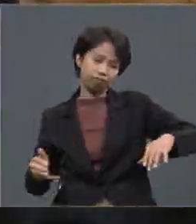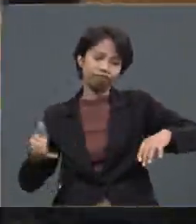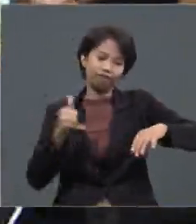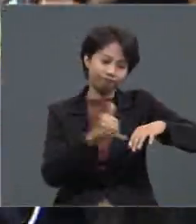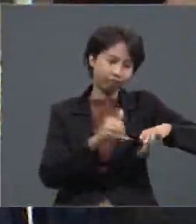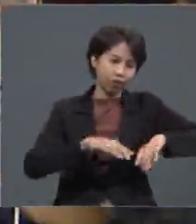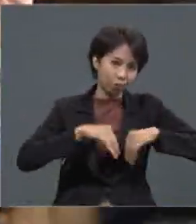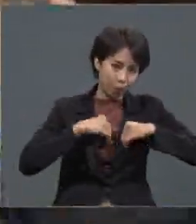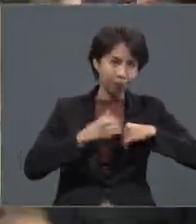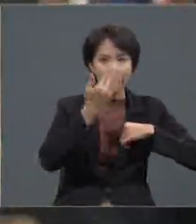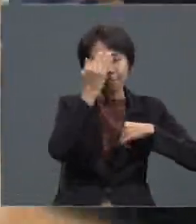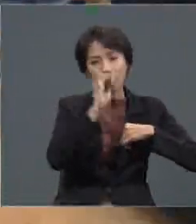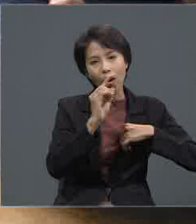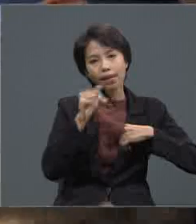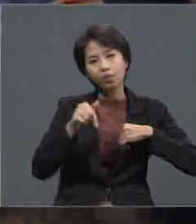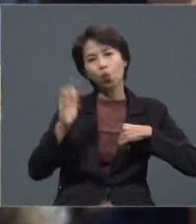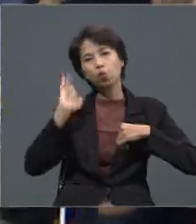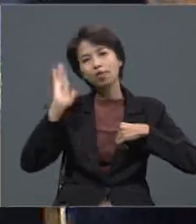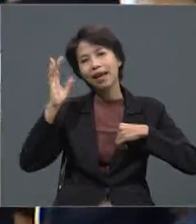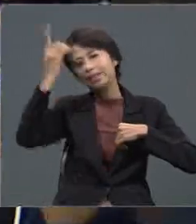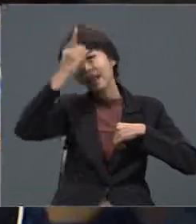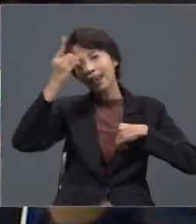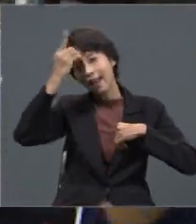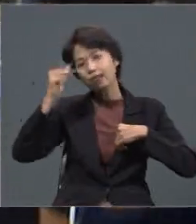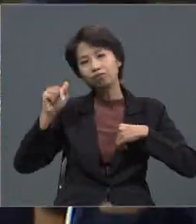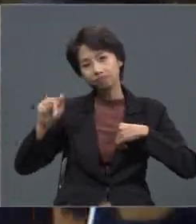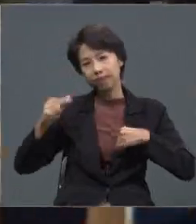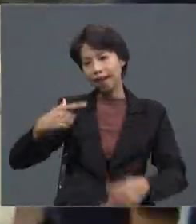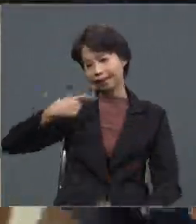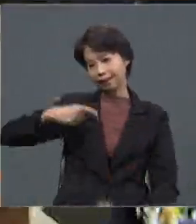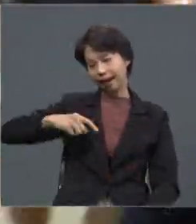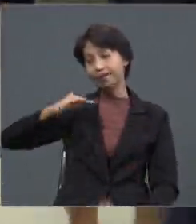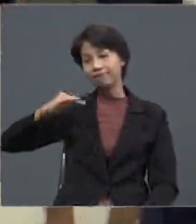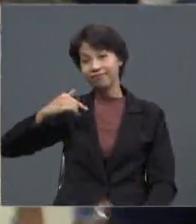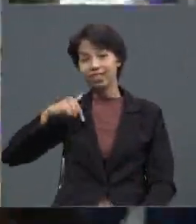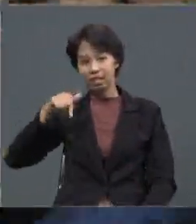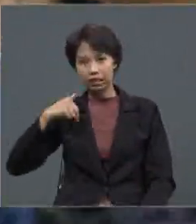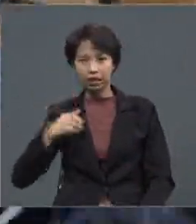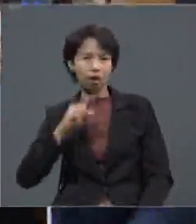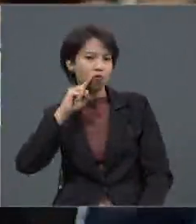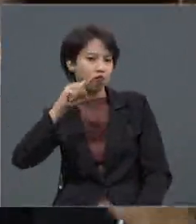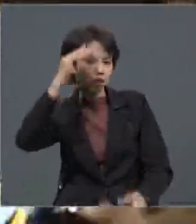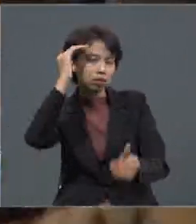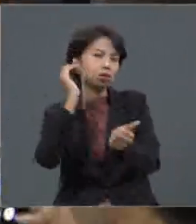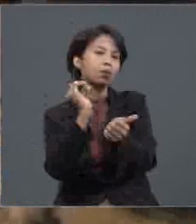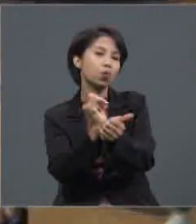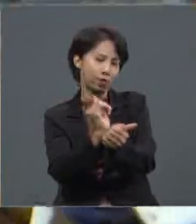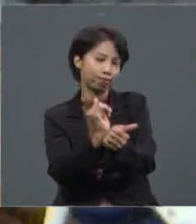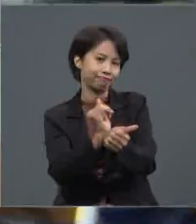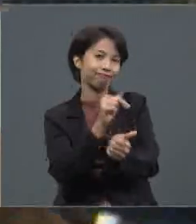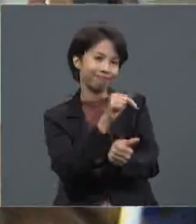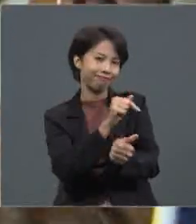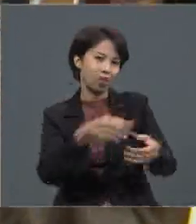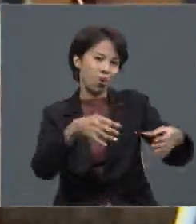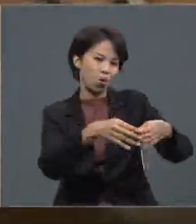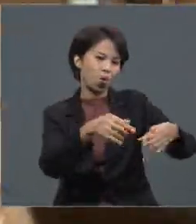ณีคุณหนุ่มกรรชัยกำเนิดพลอยได้มอบอำนาจให้ทนายความไปแจ้งความกับทางพนักงานสอบสวนสน.ทองหล่อให้ดำเนินคดีกับกลุ่ม